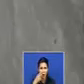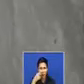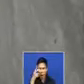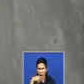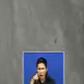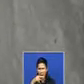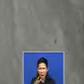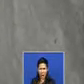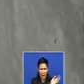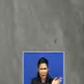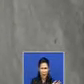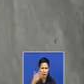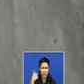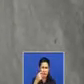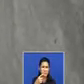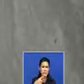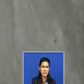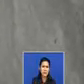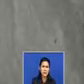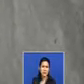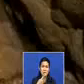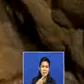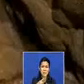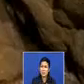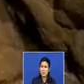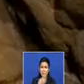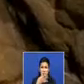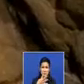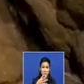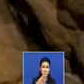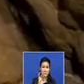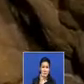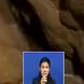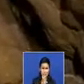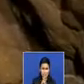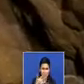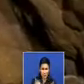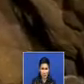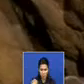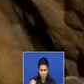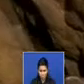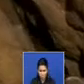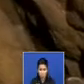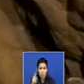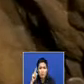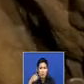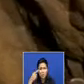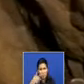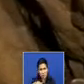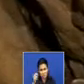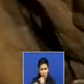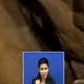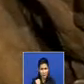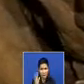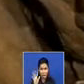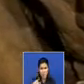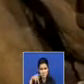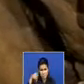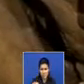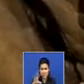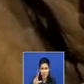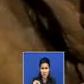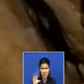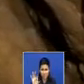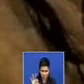ามหาตั้งแต่เดือนเมษายน2557ส่วนครอกที่2เป็นลูกของสิงโตตัวเมียอายุ5ปีชื่อ